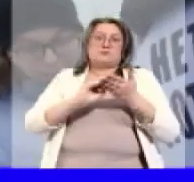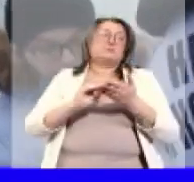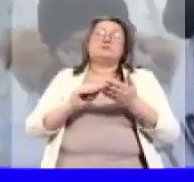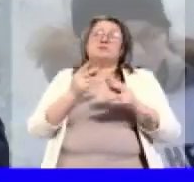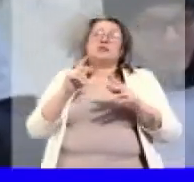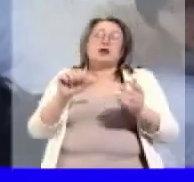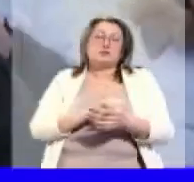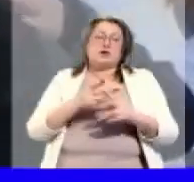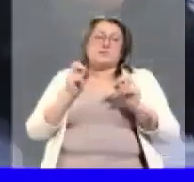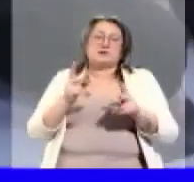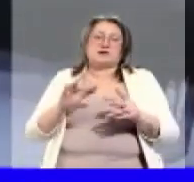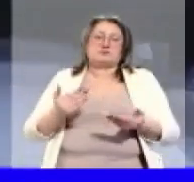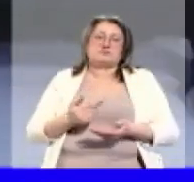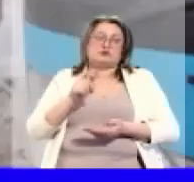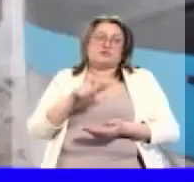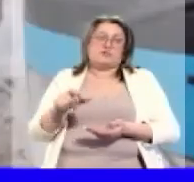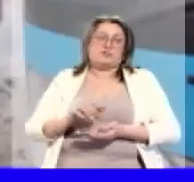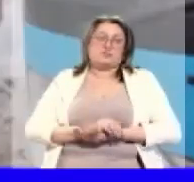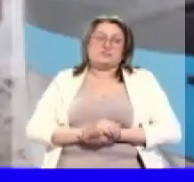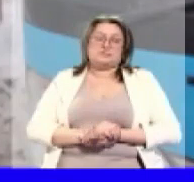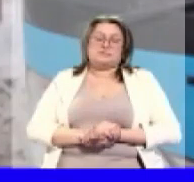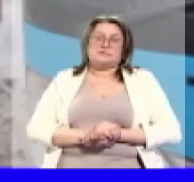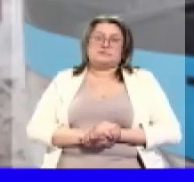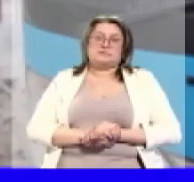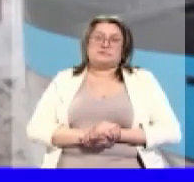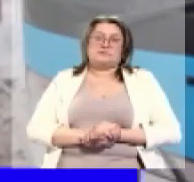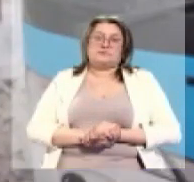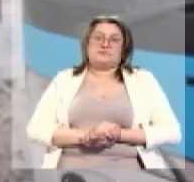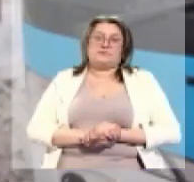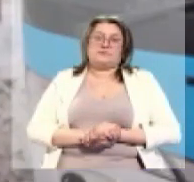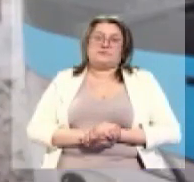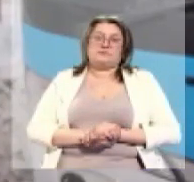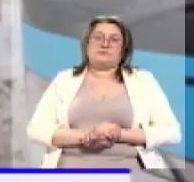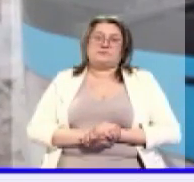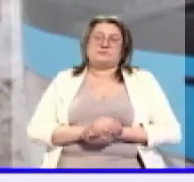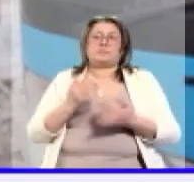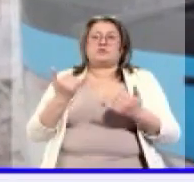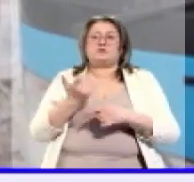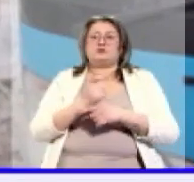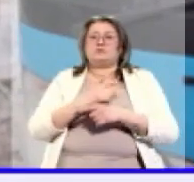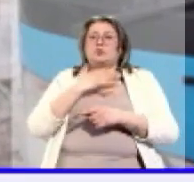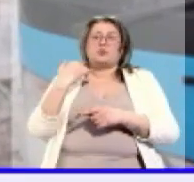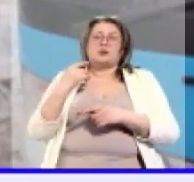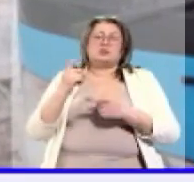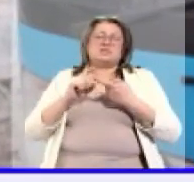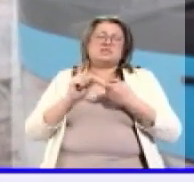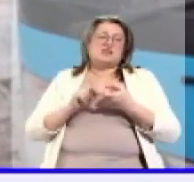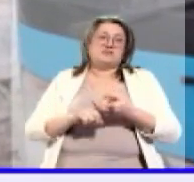жастар, кәмелетке толмаған жасөспірімдер көп. Барлықтарыңыз білесіздер, бұл есірткі проблемасы, нашақорлық проблемасы өте өзекті